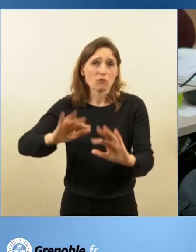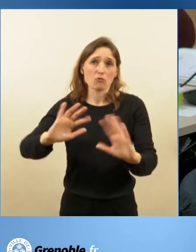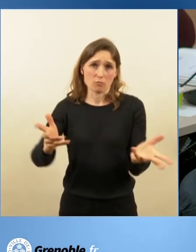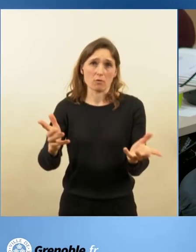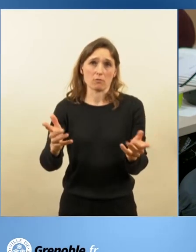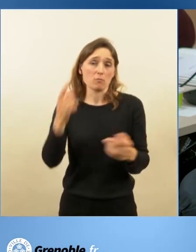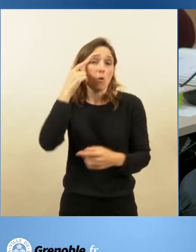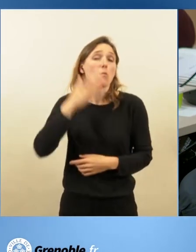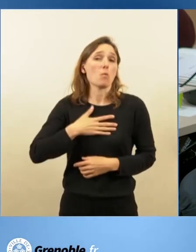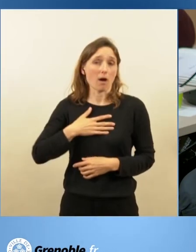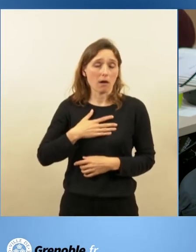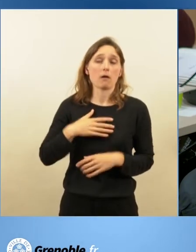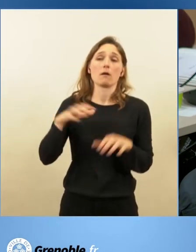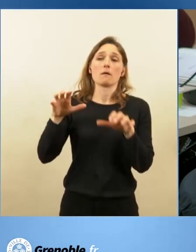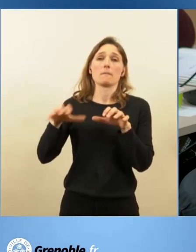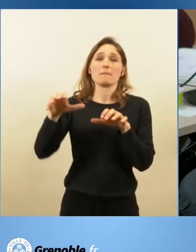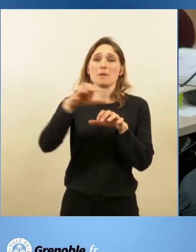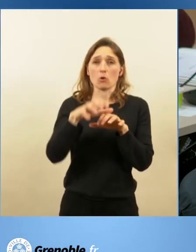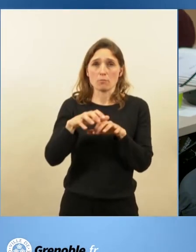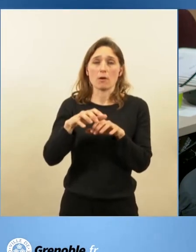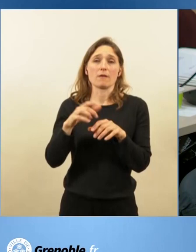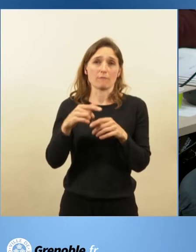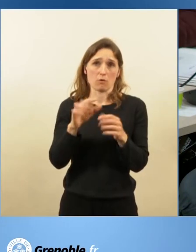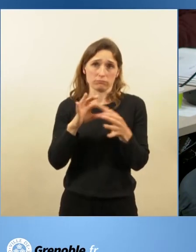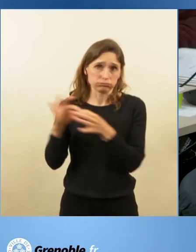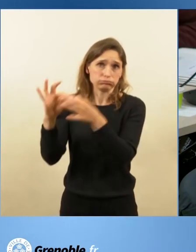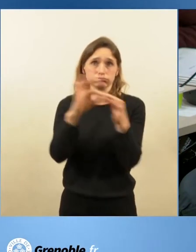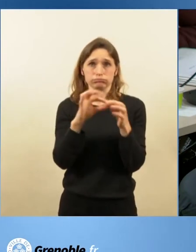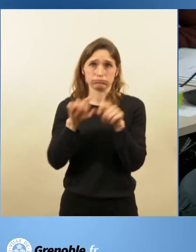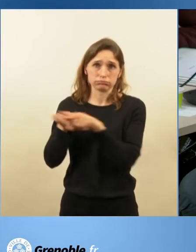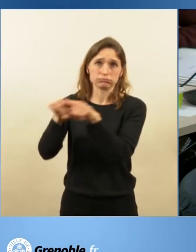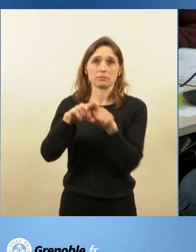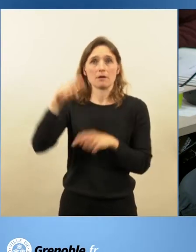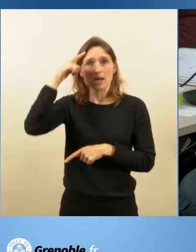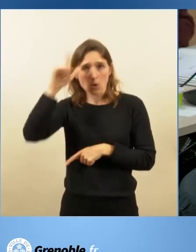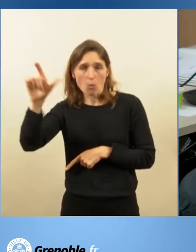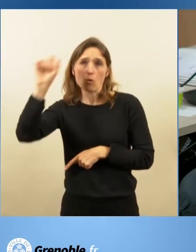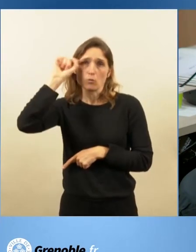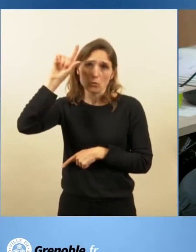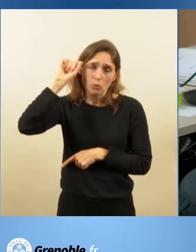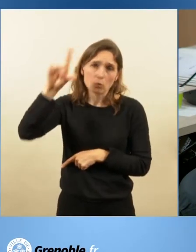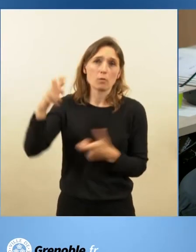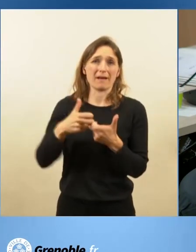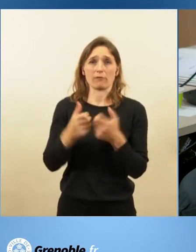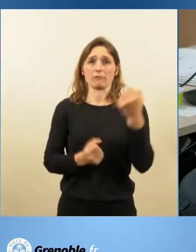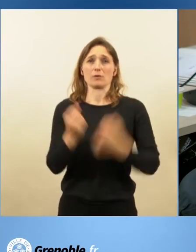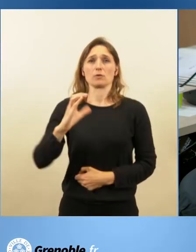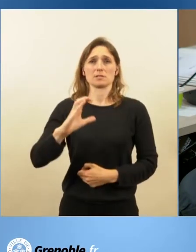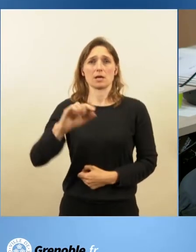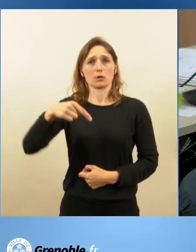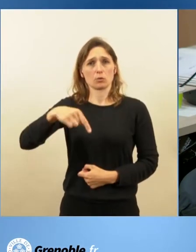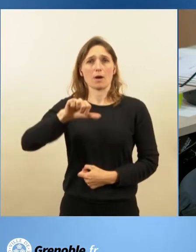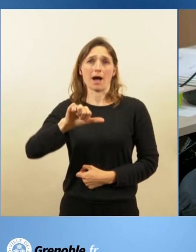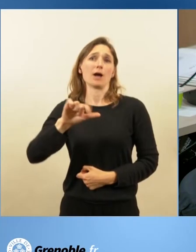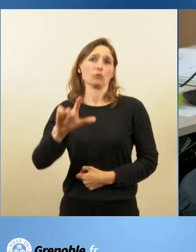de Strasbourg de Lyon qui fixe 2028 comme date de sortie du diesel je parle des étiquettes c'est que à deux et donc aujourd'hui c'est pas